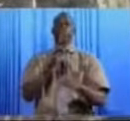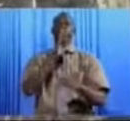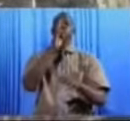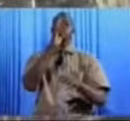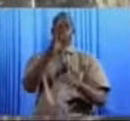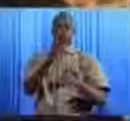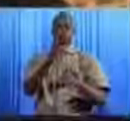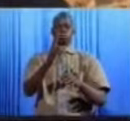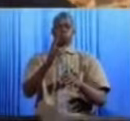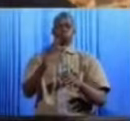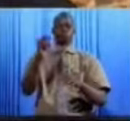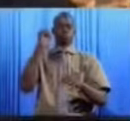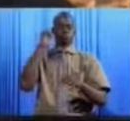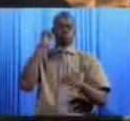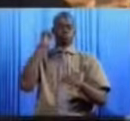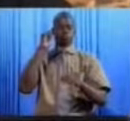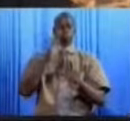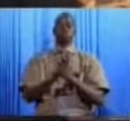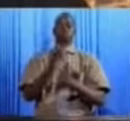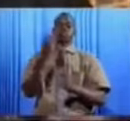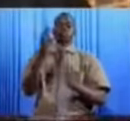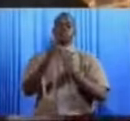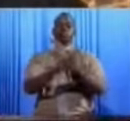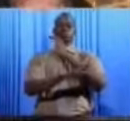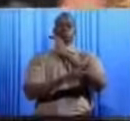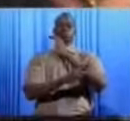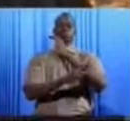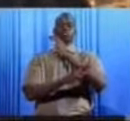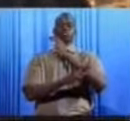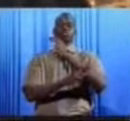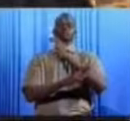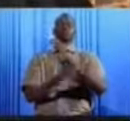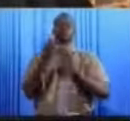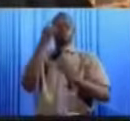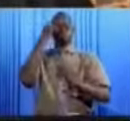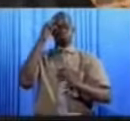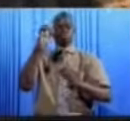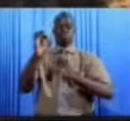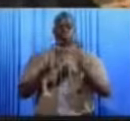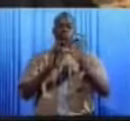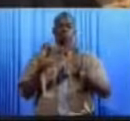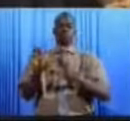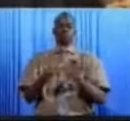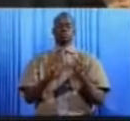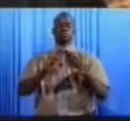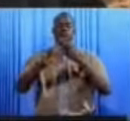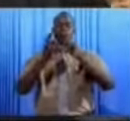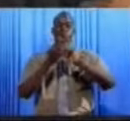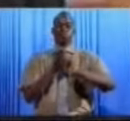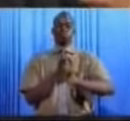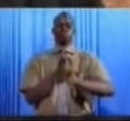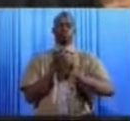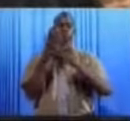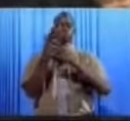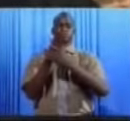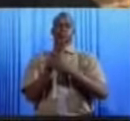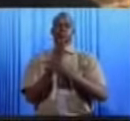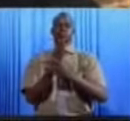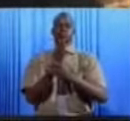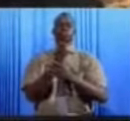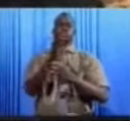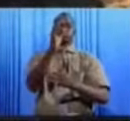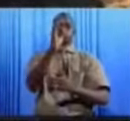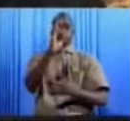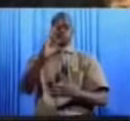quotidienne de nos deux régions pour symboliser en fait l'amitié entre la